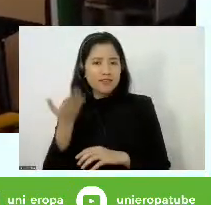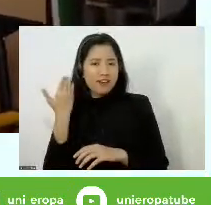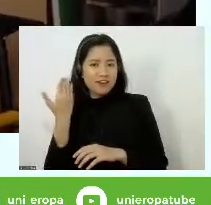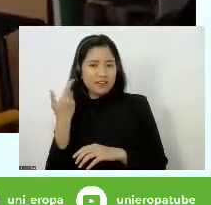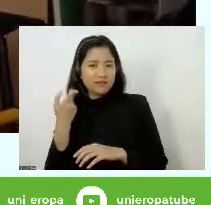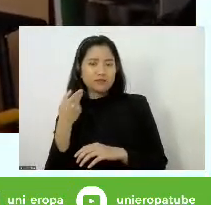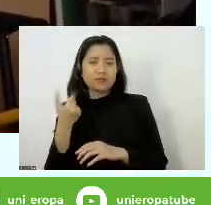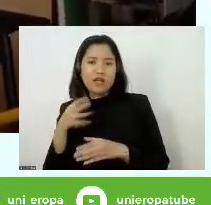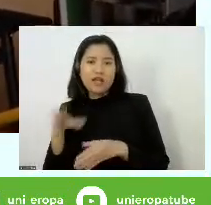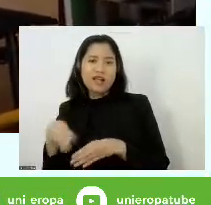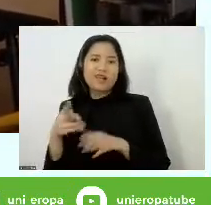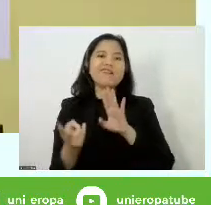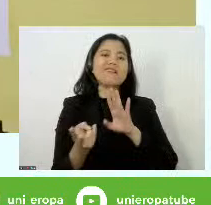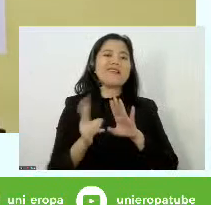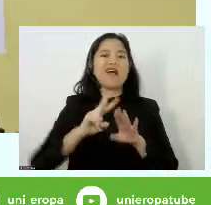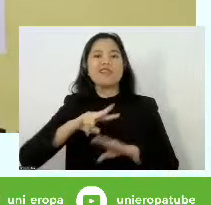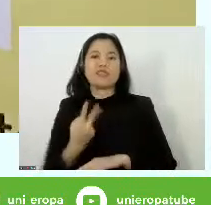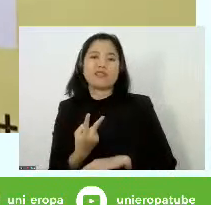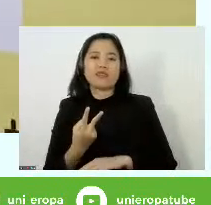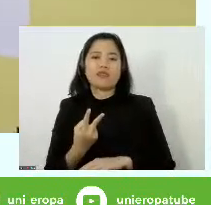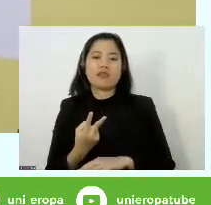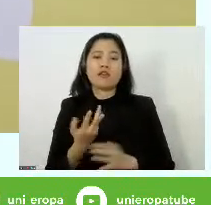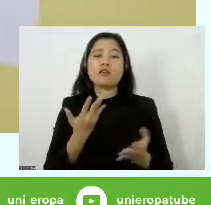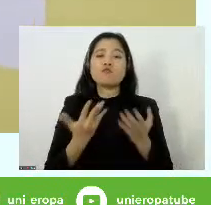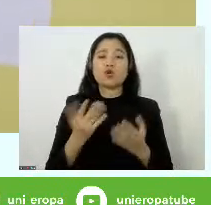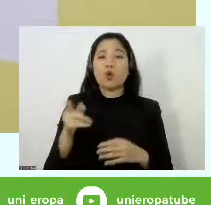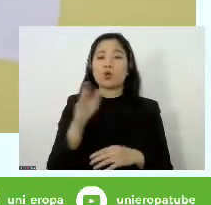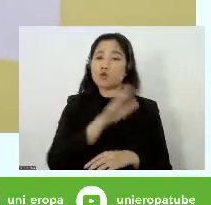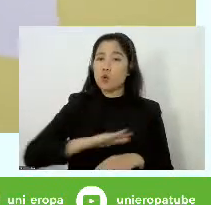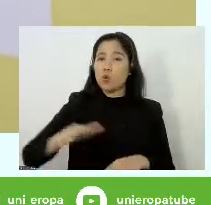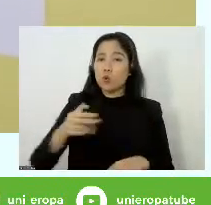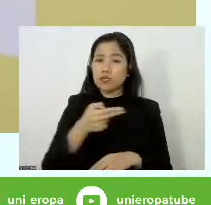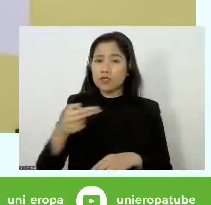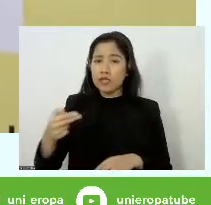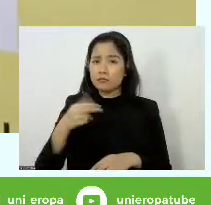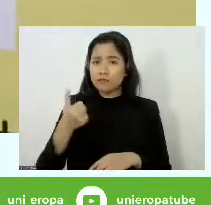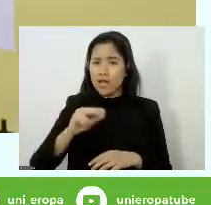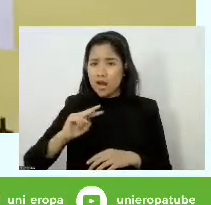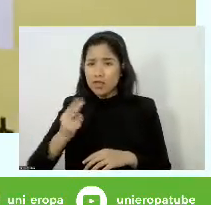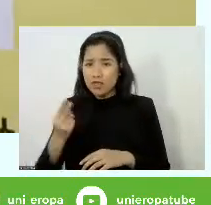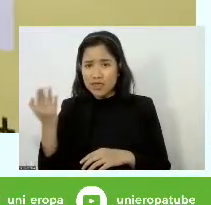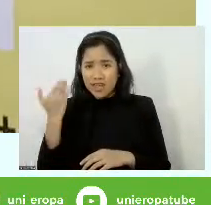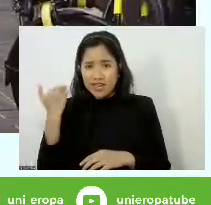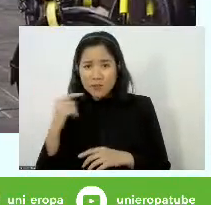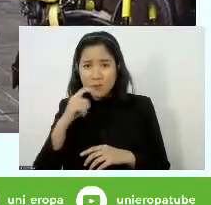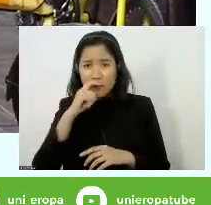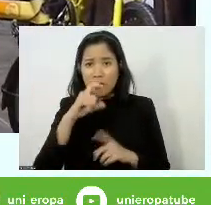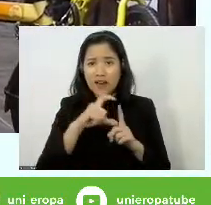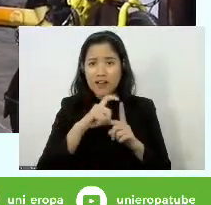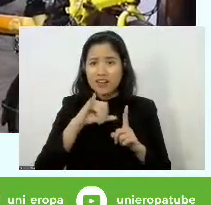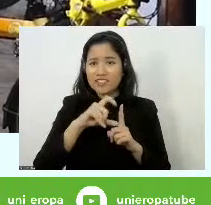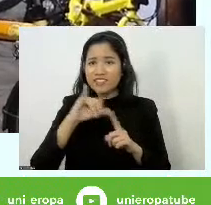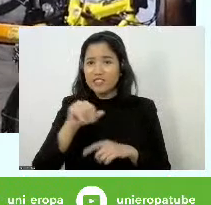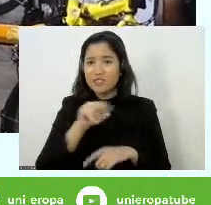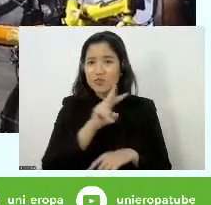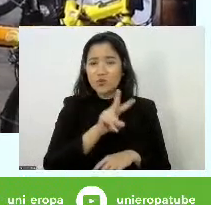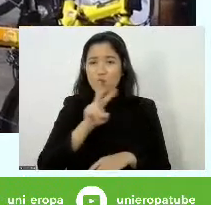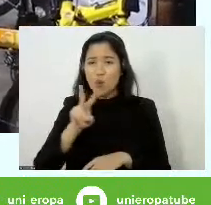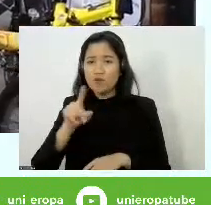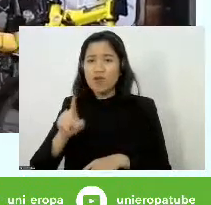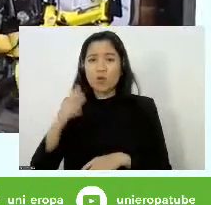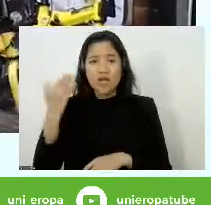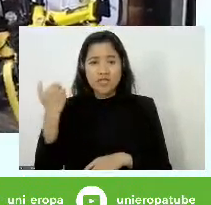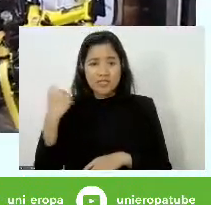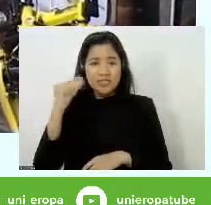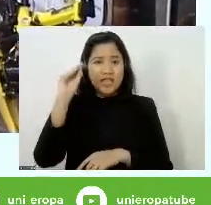barangkali juga bisa Jadi kalau seluruh Indonesia bisa melampaui angka nya Pak Didi menghibur A71 tadi Jakarta